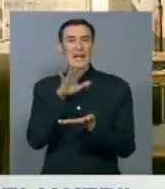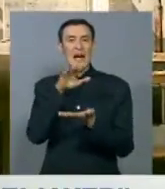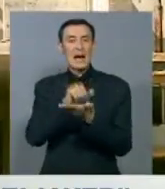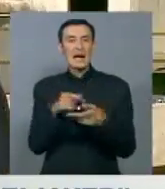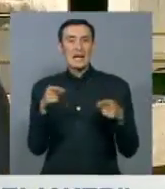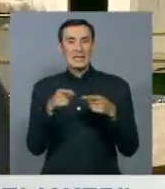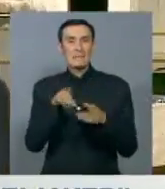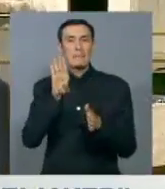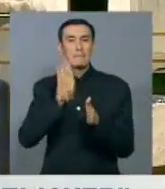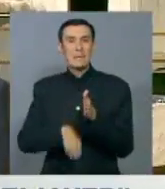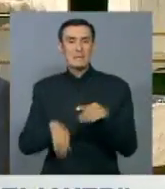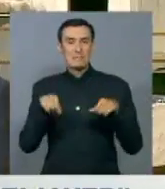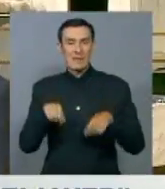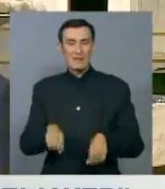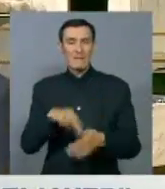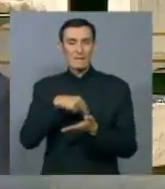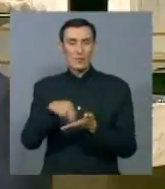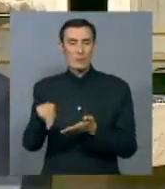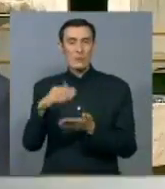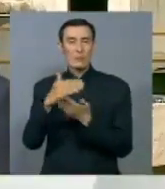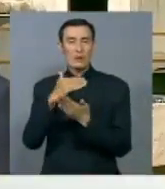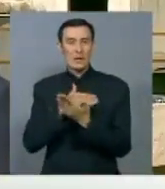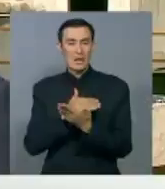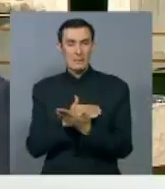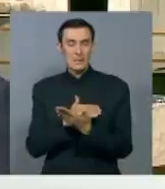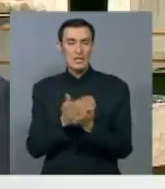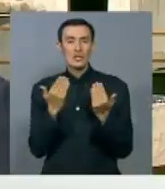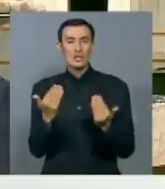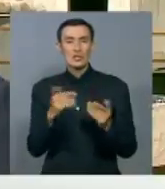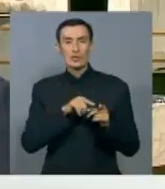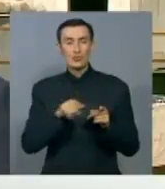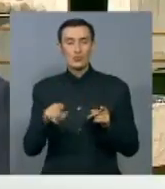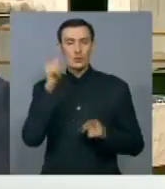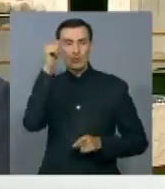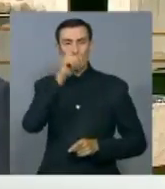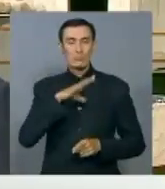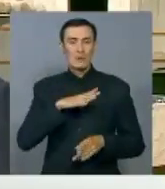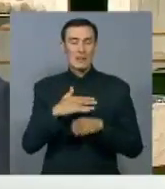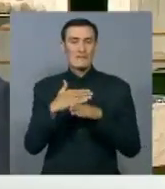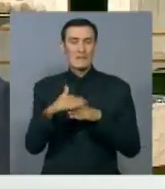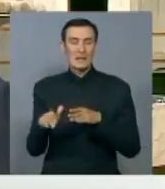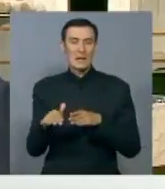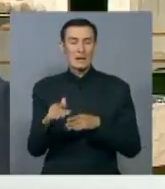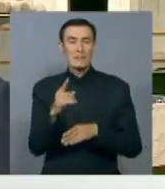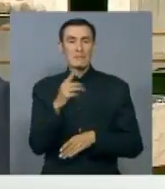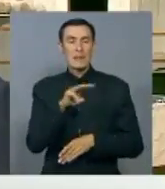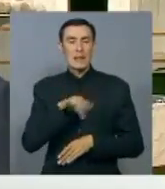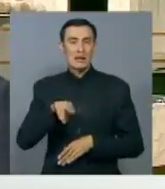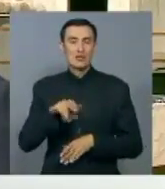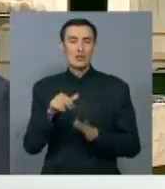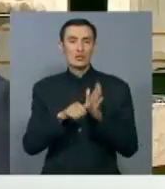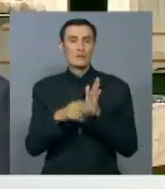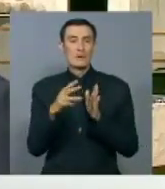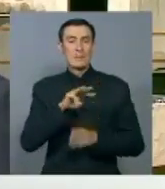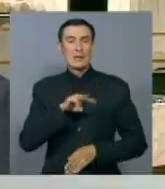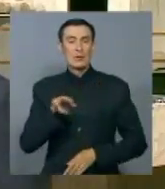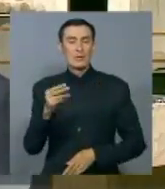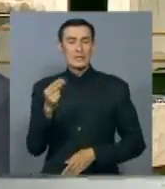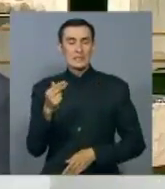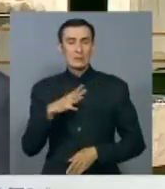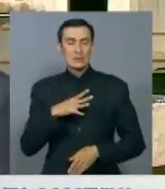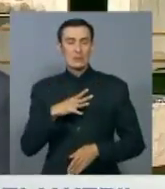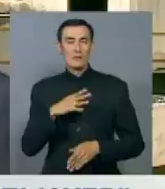права выкупа. По программе Нурлы-Жер на текущий год выделено 1 562 000 000 тенге, на что строится